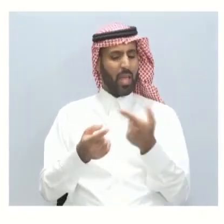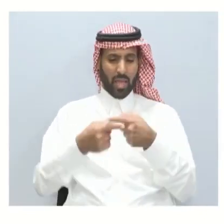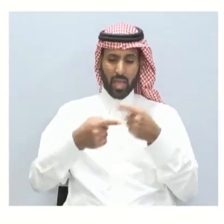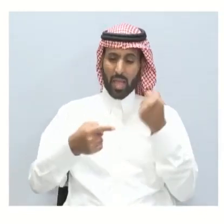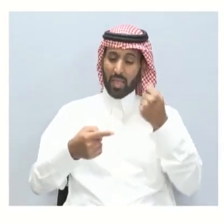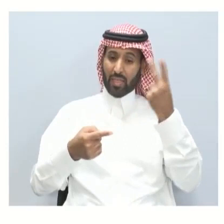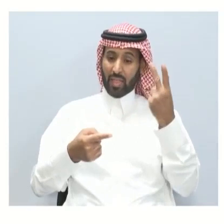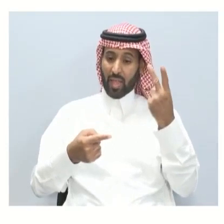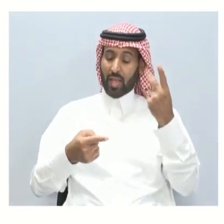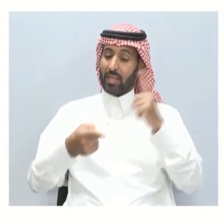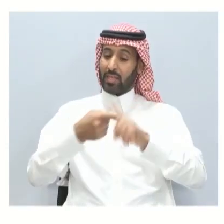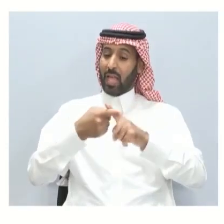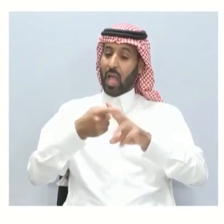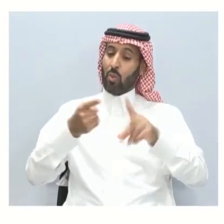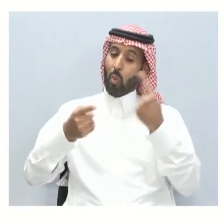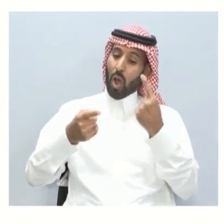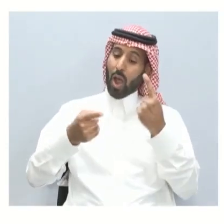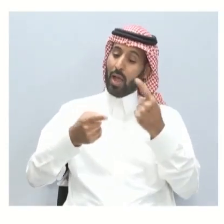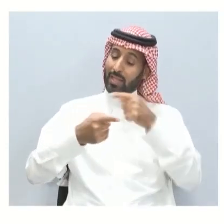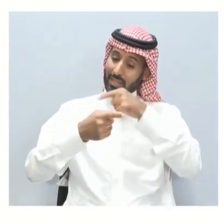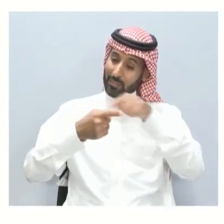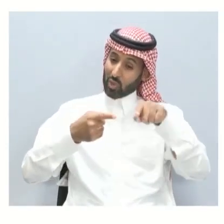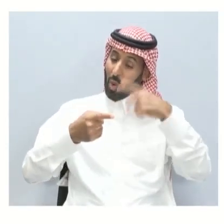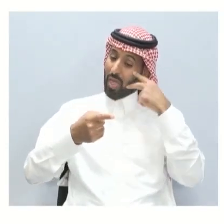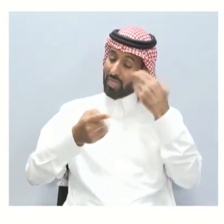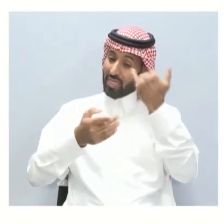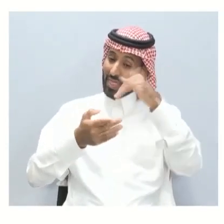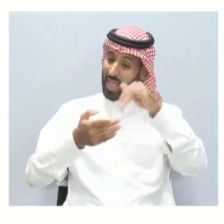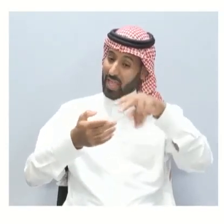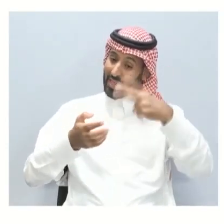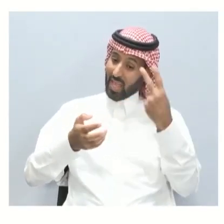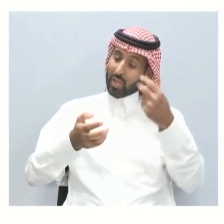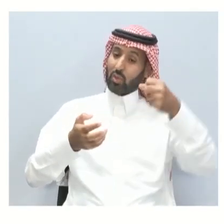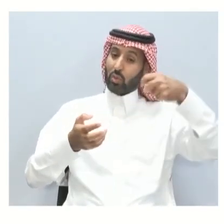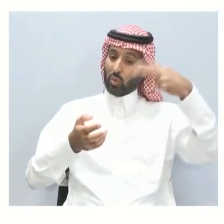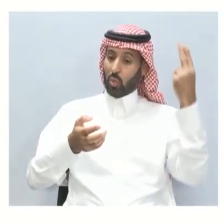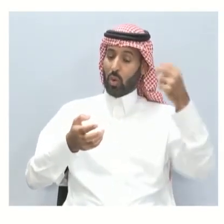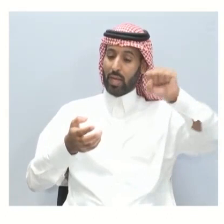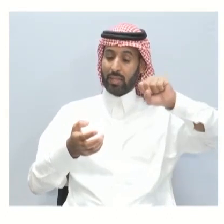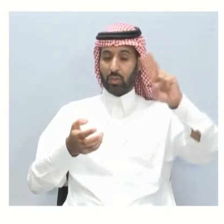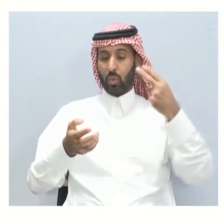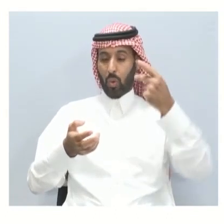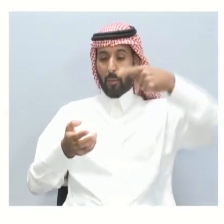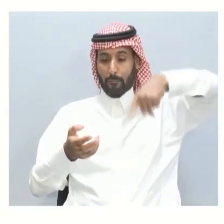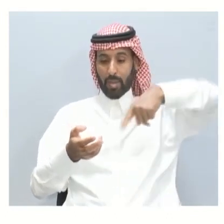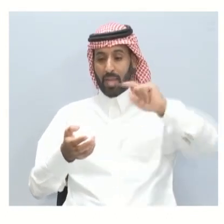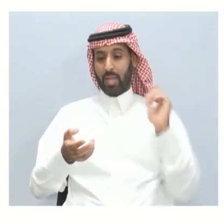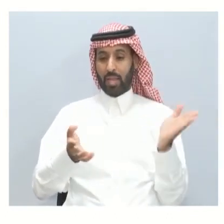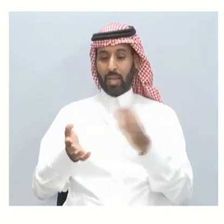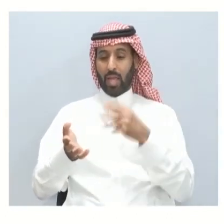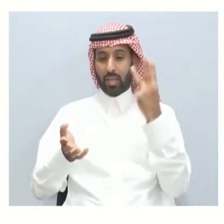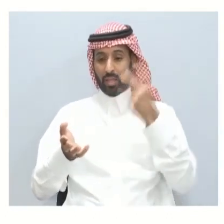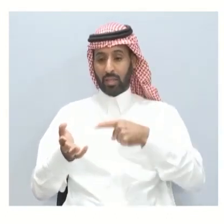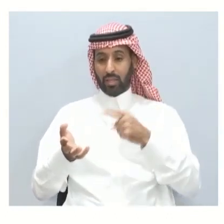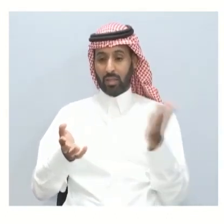اثنان وواحد وجميعهم في المستوى الثاني تاس تو بي اذا في الثالثه او نقول في الثالثه